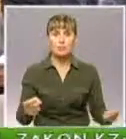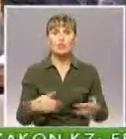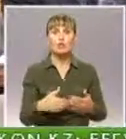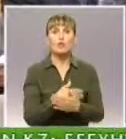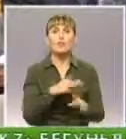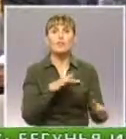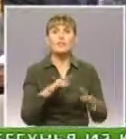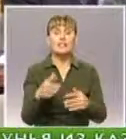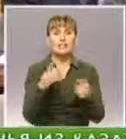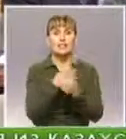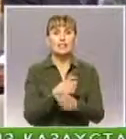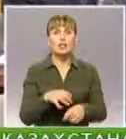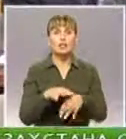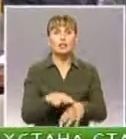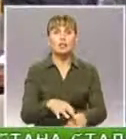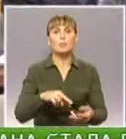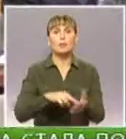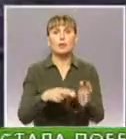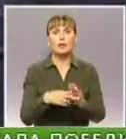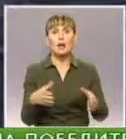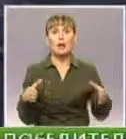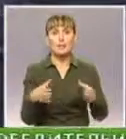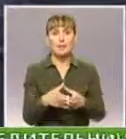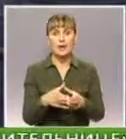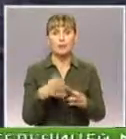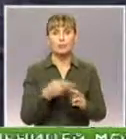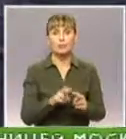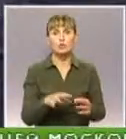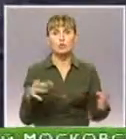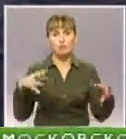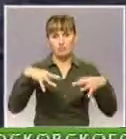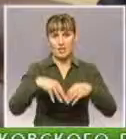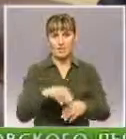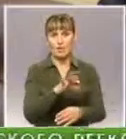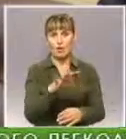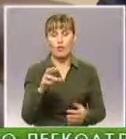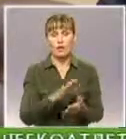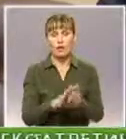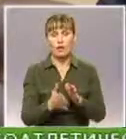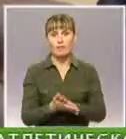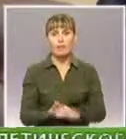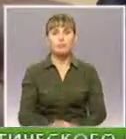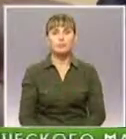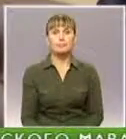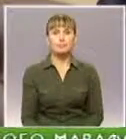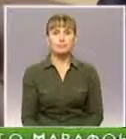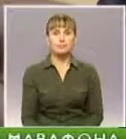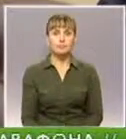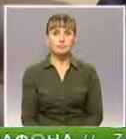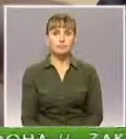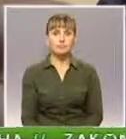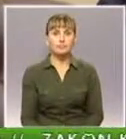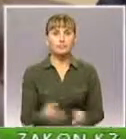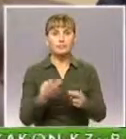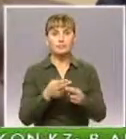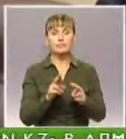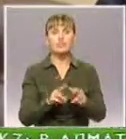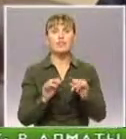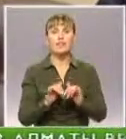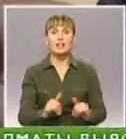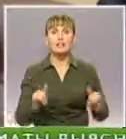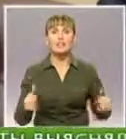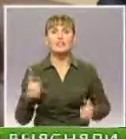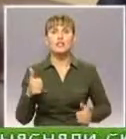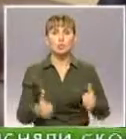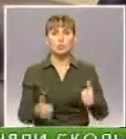который планируют вести компании, должен быть согласован с антимонопольщиками. Задача антимонопольного органа – это развитие